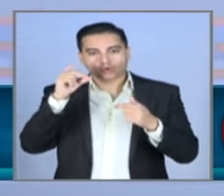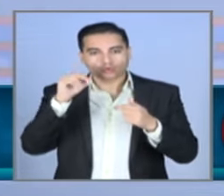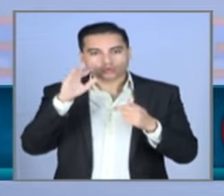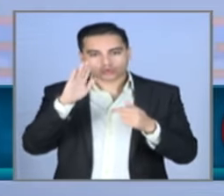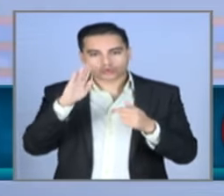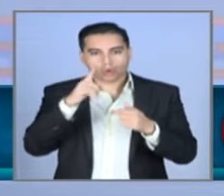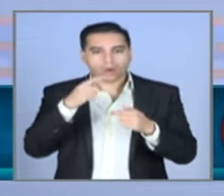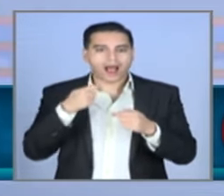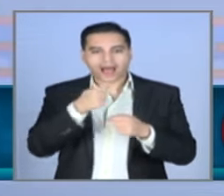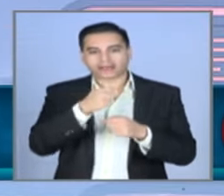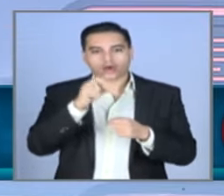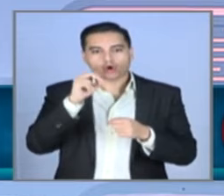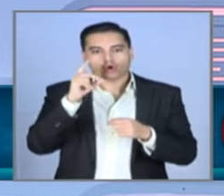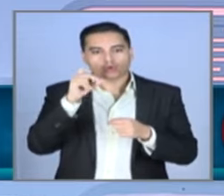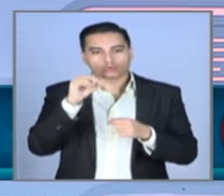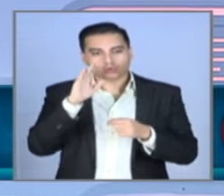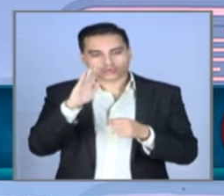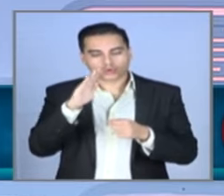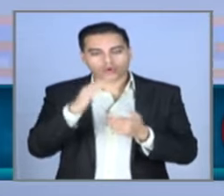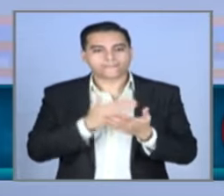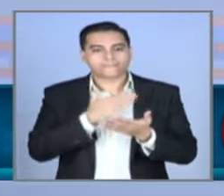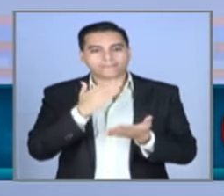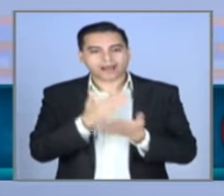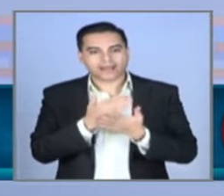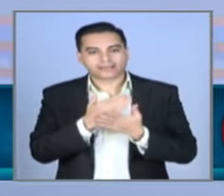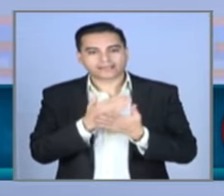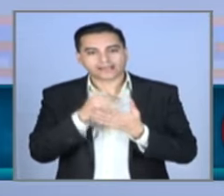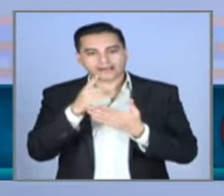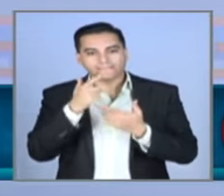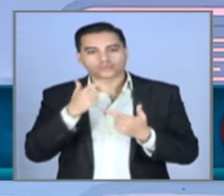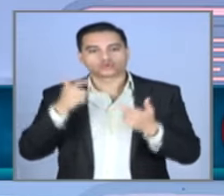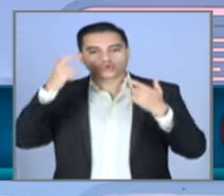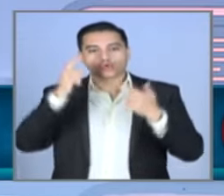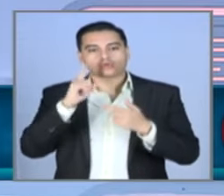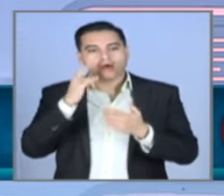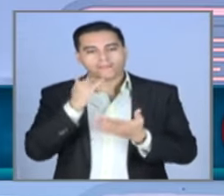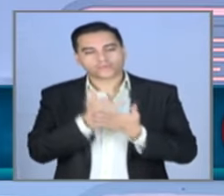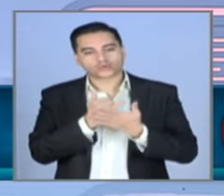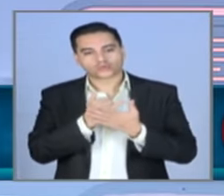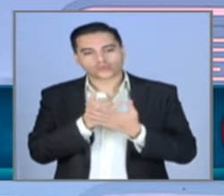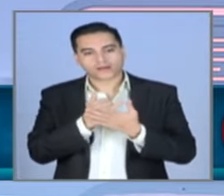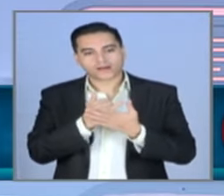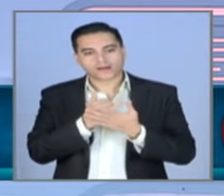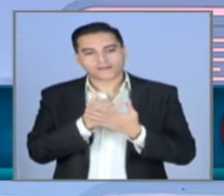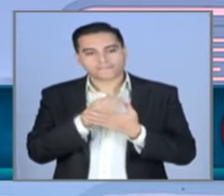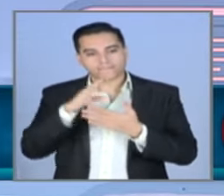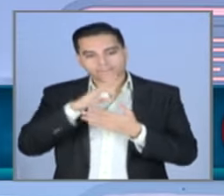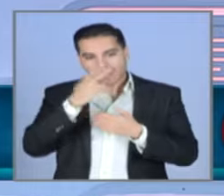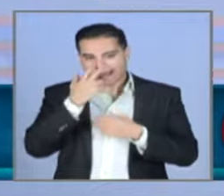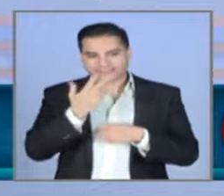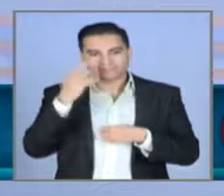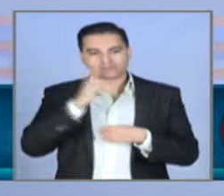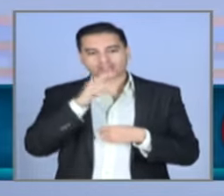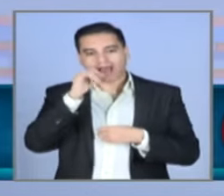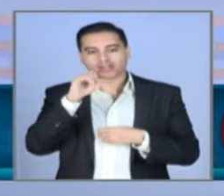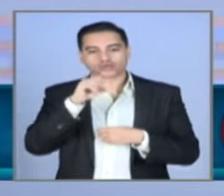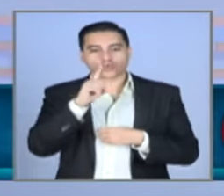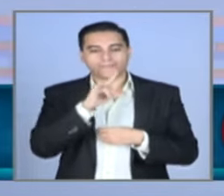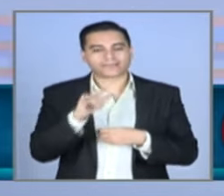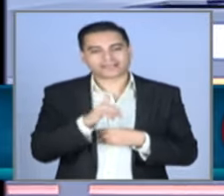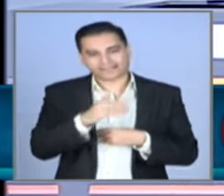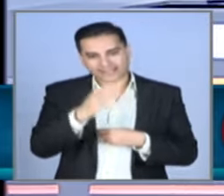قتل قطز. تمام. وبعدين قطز مش سلطان أيوبي، سلطان مملوكي. مملوكي. أستاذ سعيد، للأسف